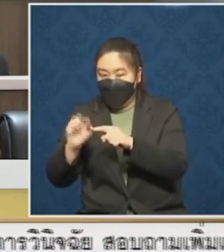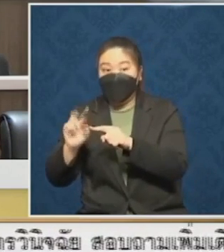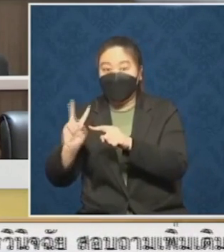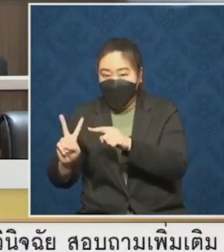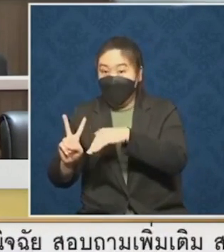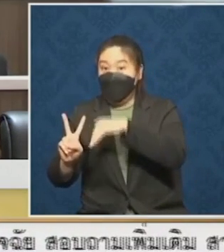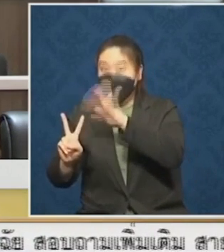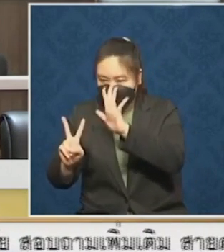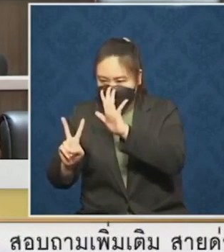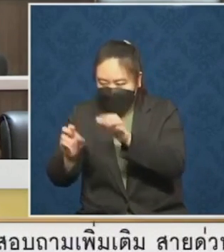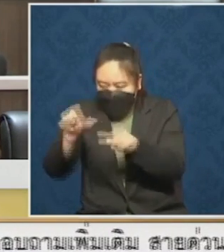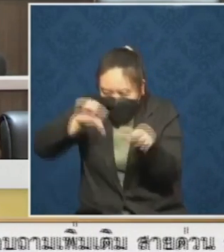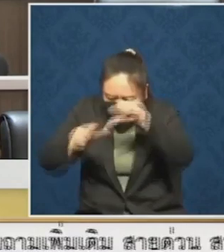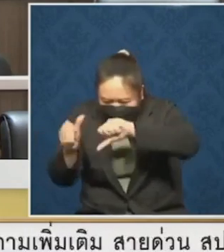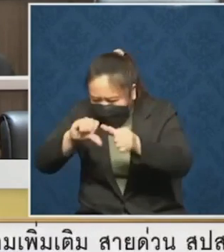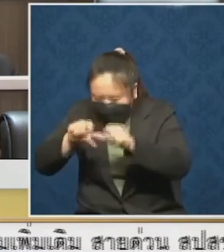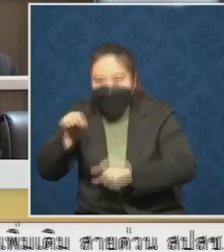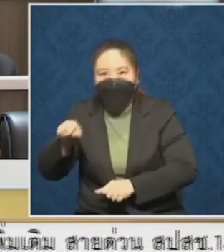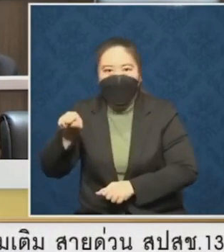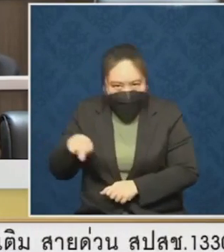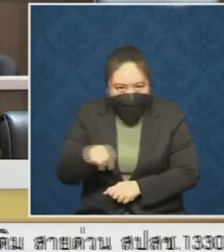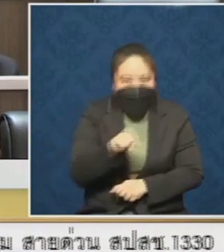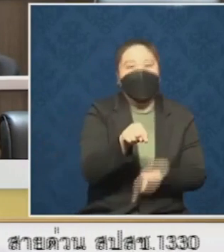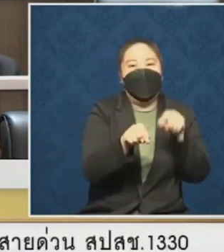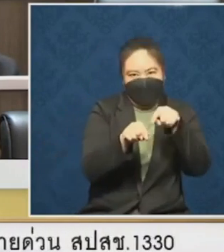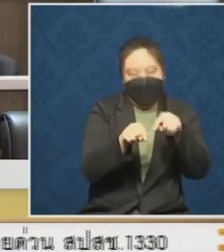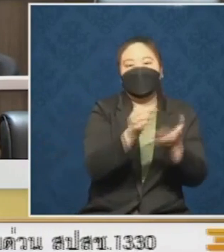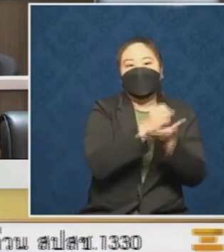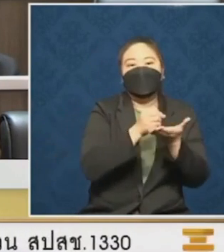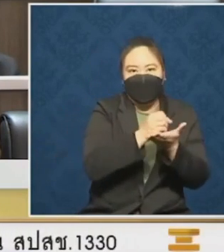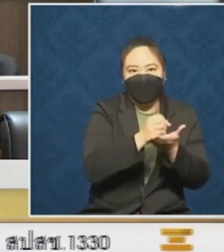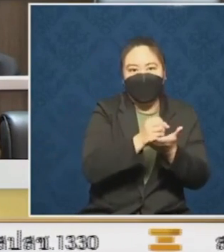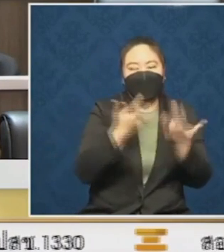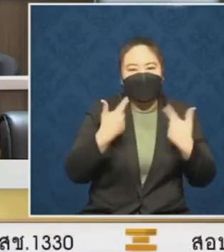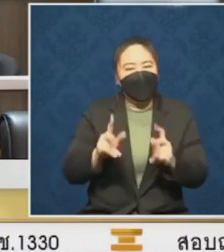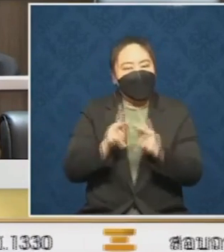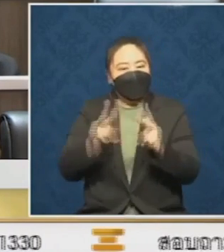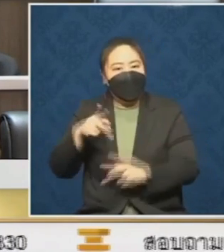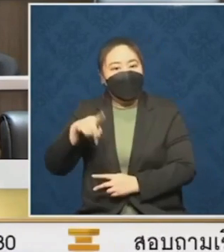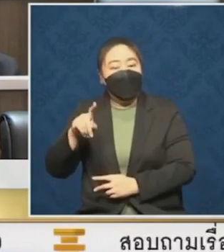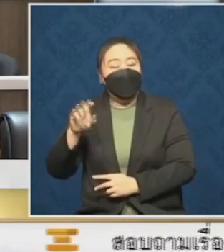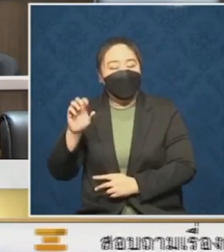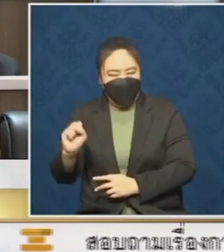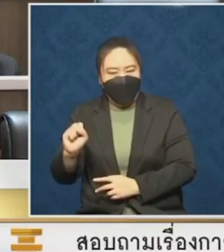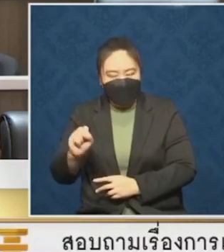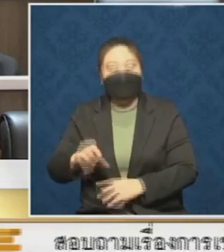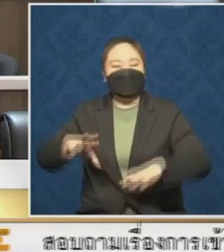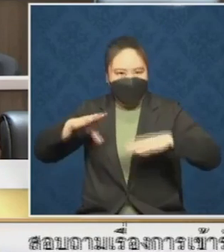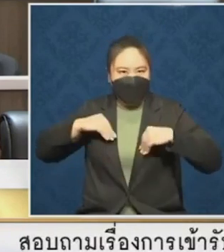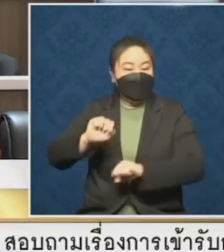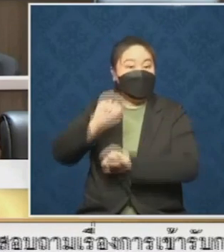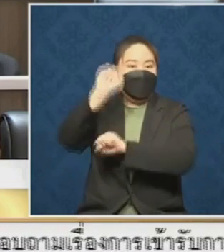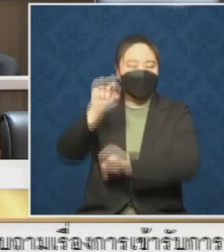เป็ยาเสบติดและขณะกรรมการณป.ป.ส. ก็ได้มีมะติเห็ชอบกับประกาศฉบับนี้